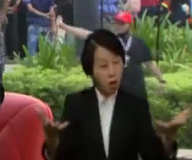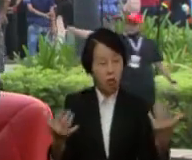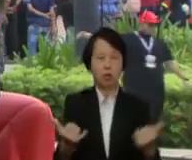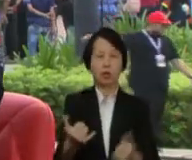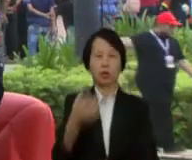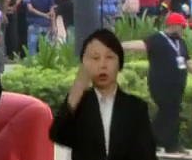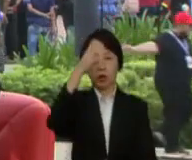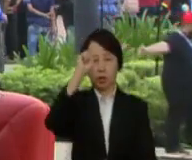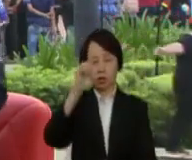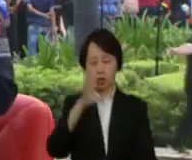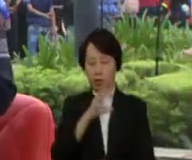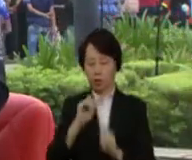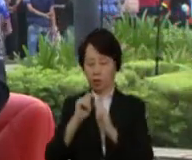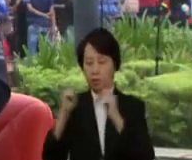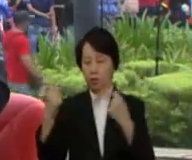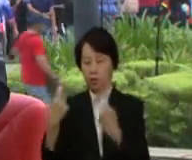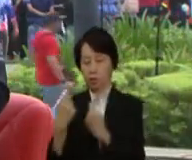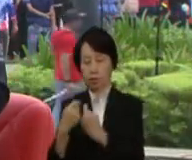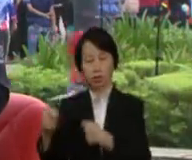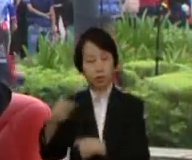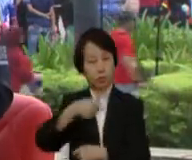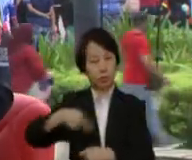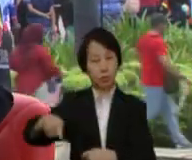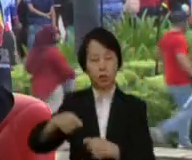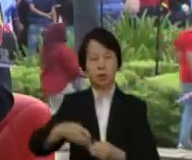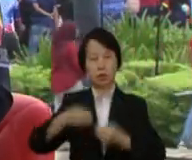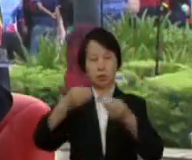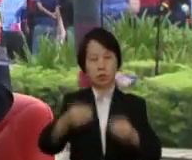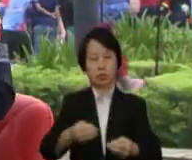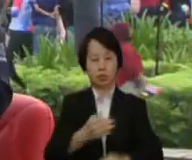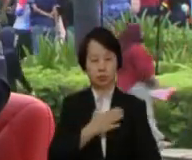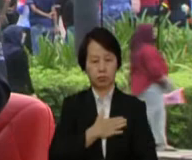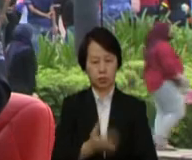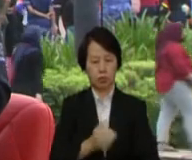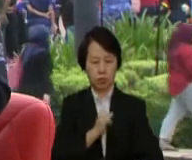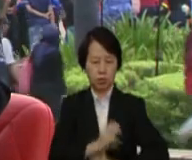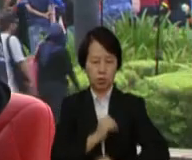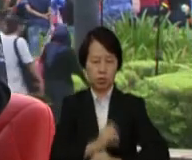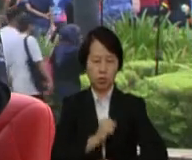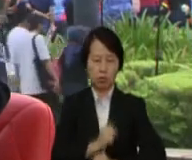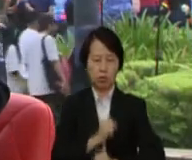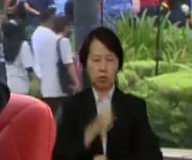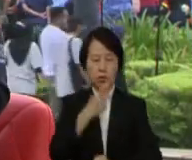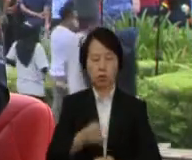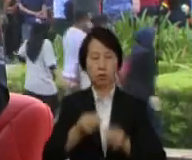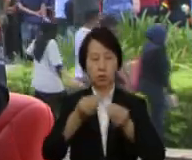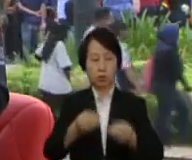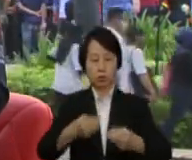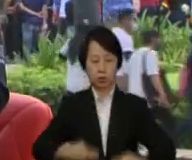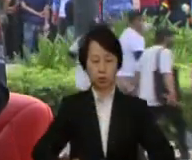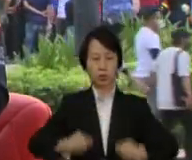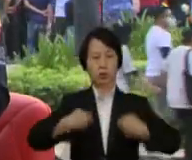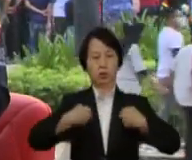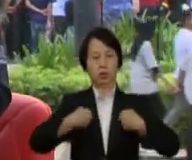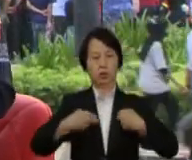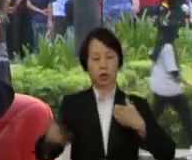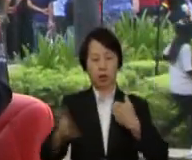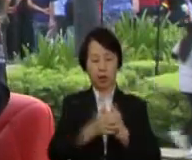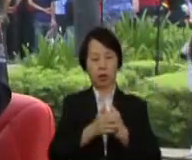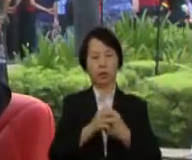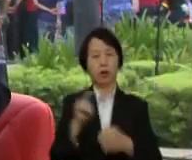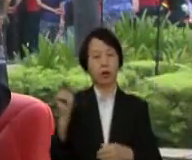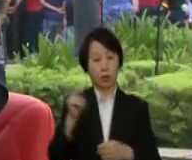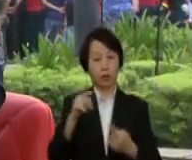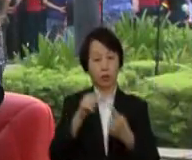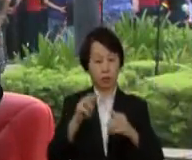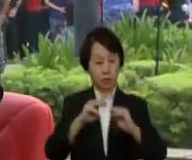Yaakob bersama dengan pasukannya pastinya memberikan komitmen yang sangat tinggi untuk memberikan kehidupan yang kembali normal